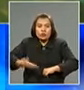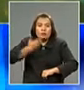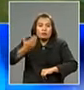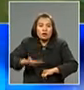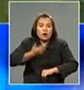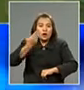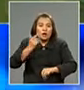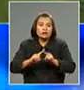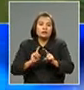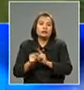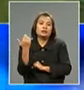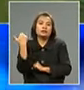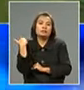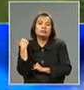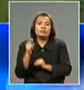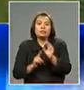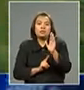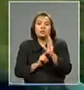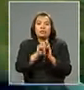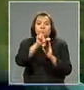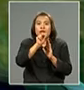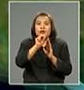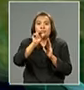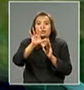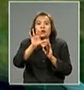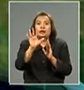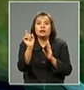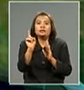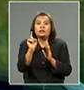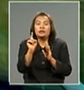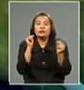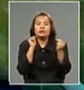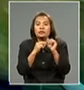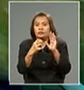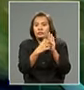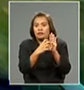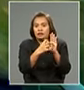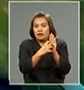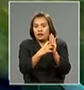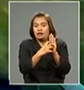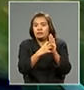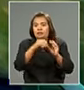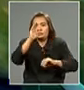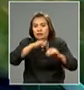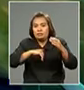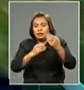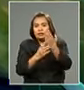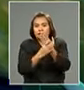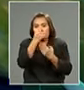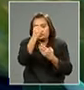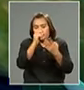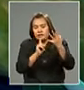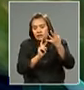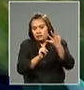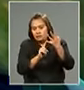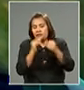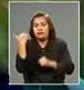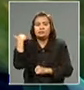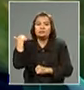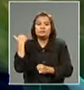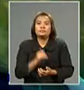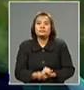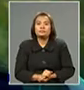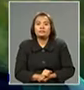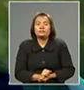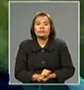ว่าภาคที่มีอุณหภูมิสูงสุดถึง35องศาจะมีอยู่ในภาคกลางในช่วงปลายสัปดาห์ภาคเดียวเท่านั้นนะครับขณะที่ถ้าเจาะลึกลงไปดู